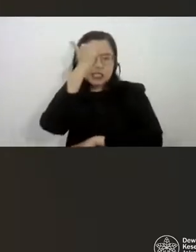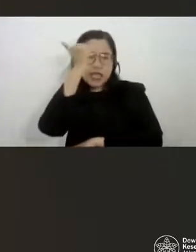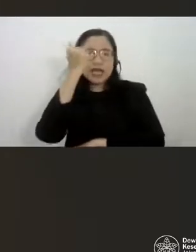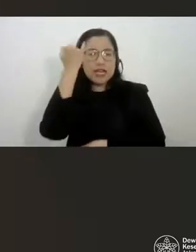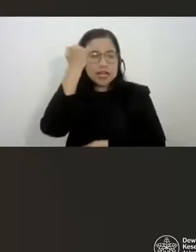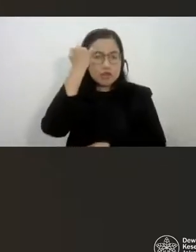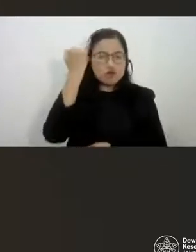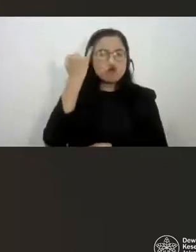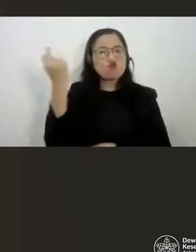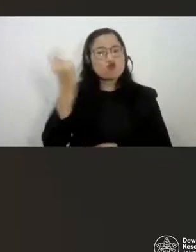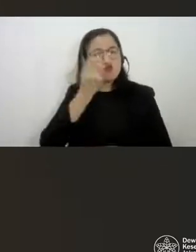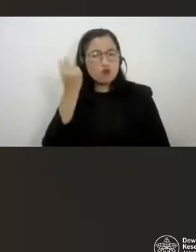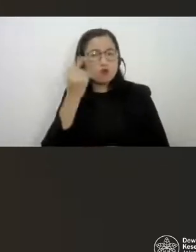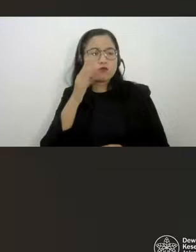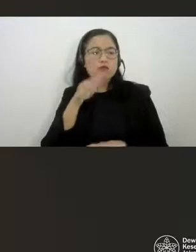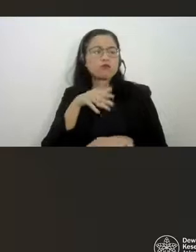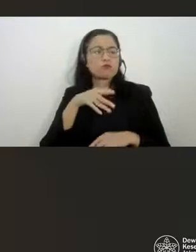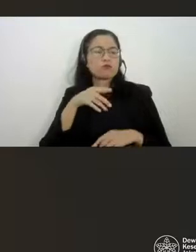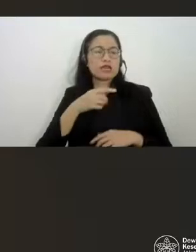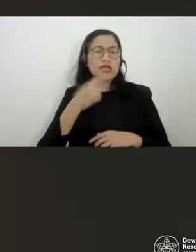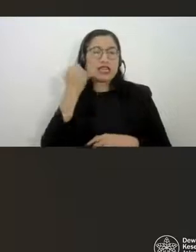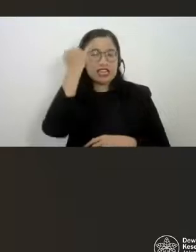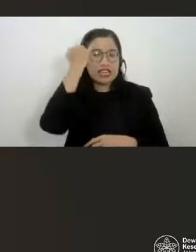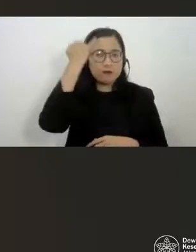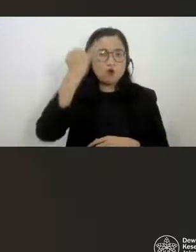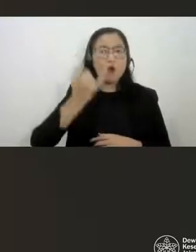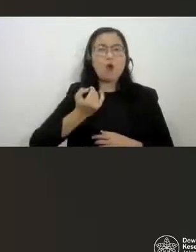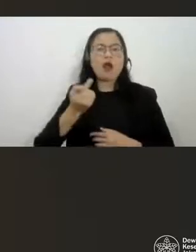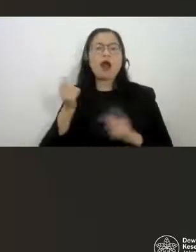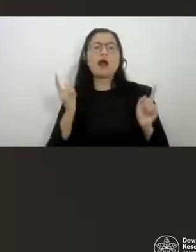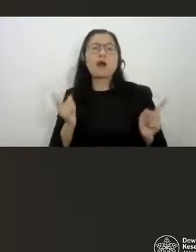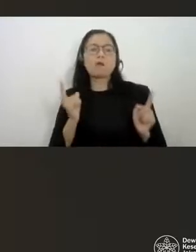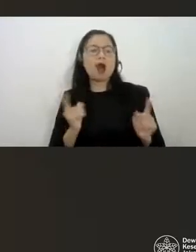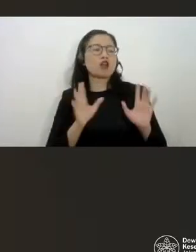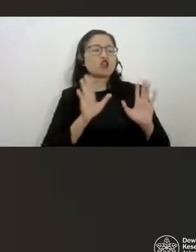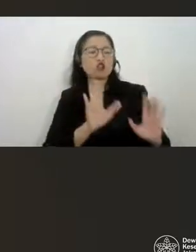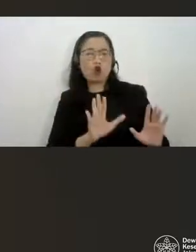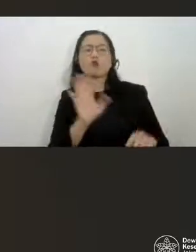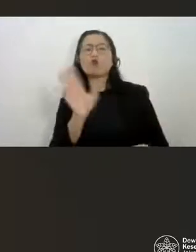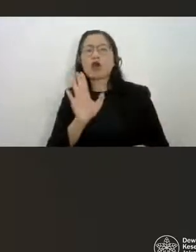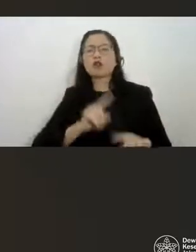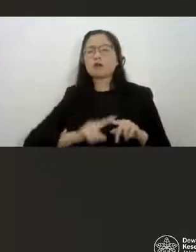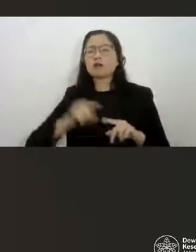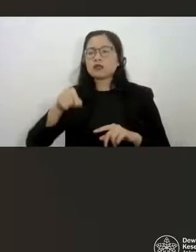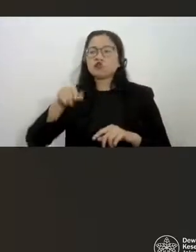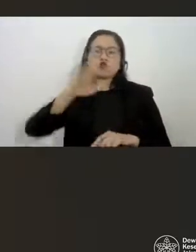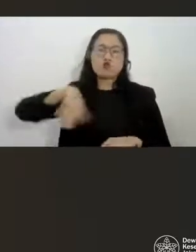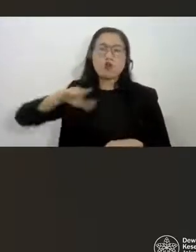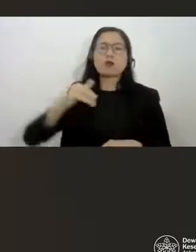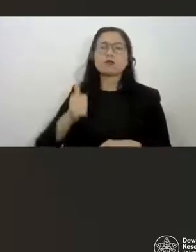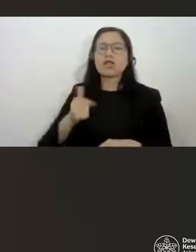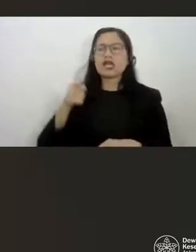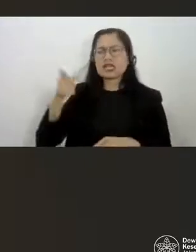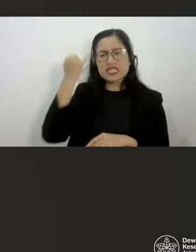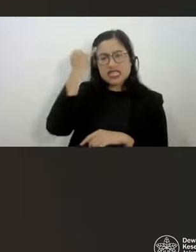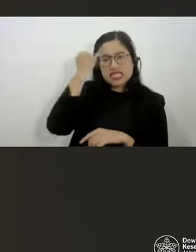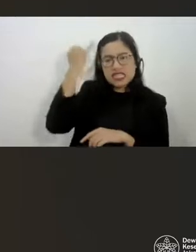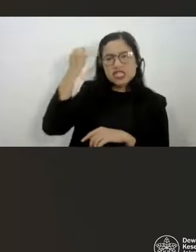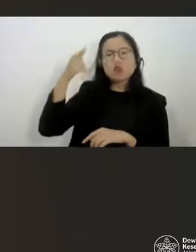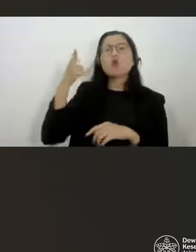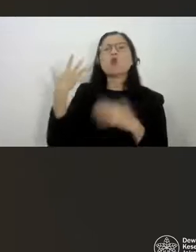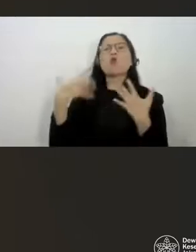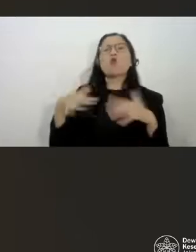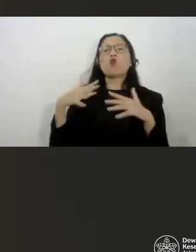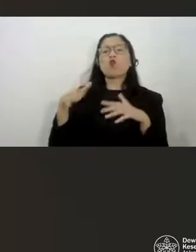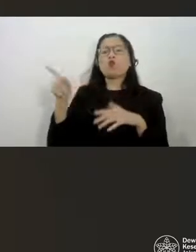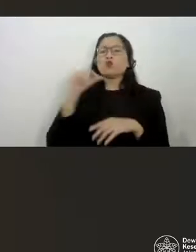bukan hanya sekedar ilmu-ilmu agama di perguruan tinggi Islam. Jadi gagasan ini adalah sebuah gagasan yang luar biasa yang